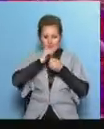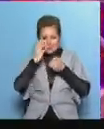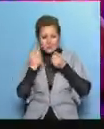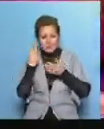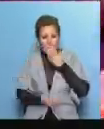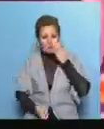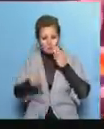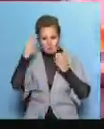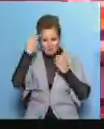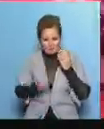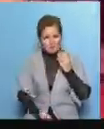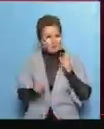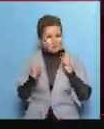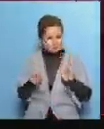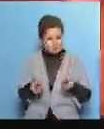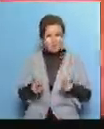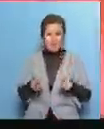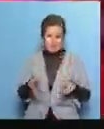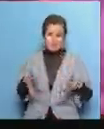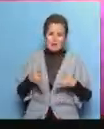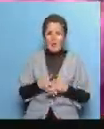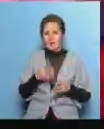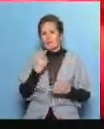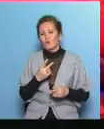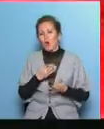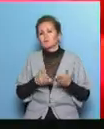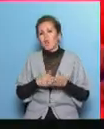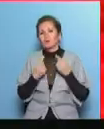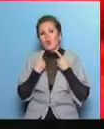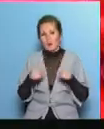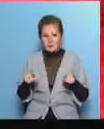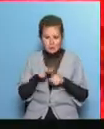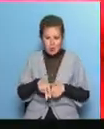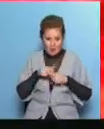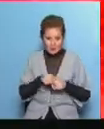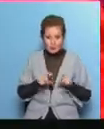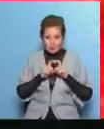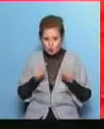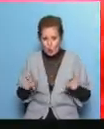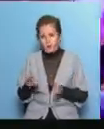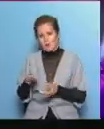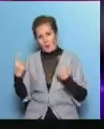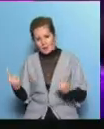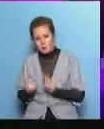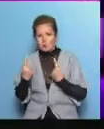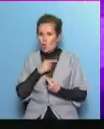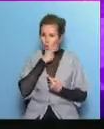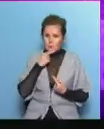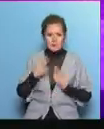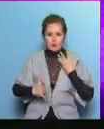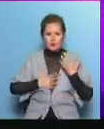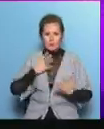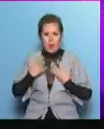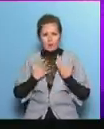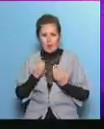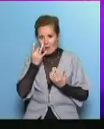нового спектакля – слияние двух, казалось бы, абсолютно разных цирковых школ – классической российской и национальной зажигательной кенийской.